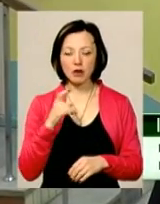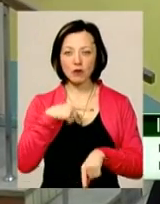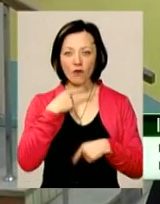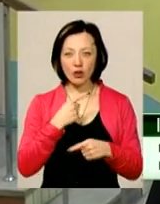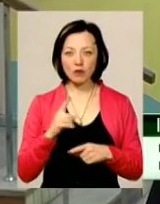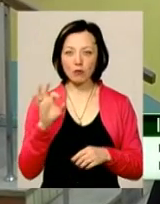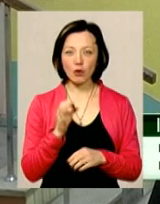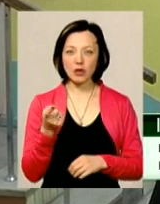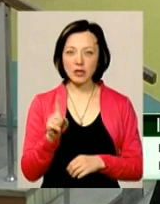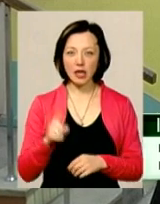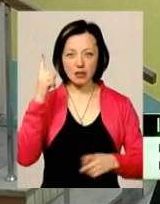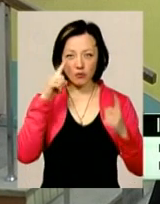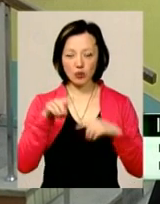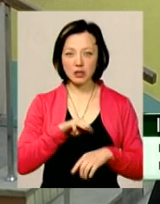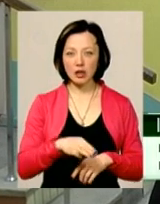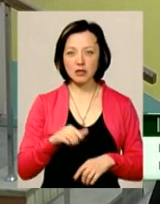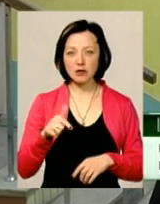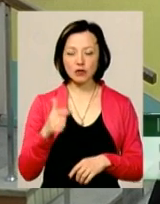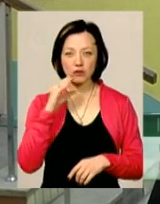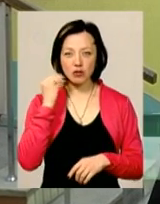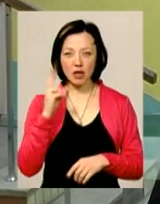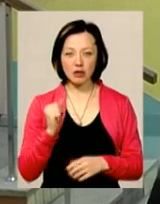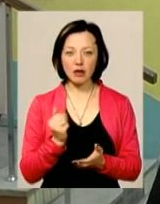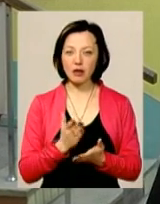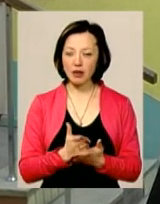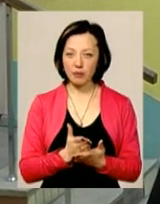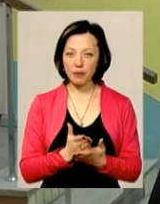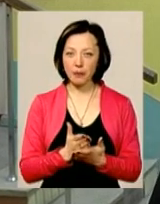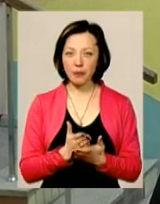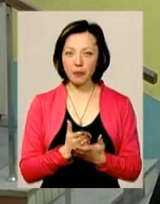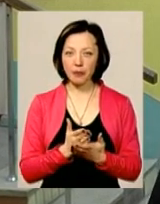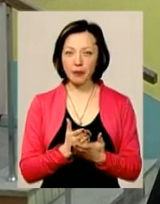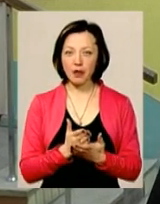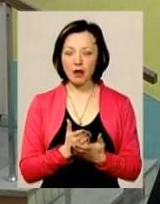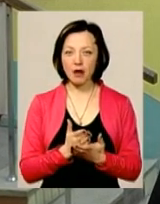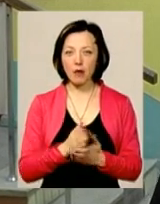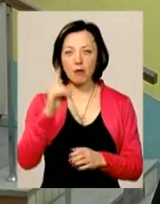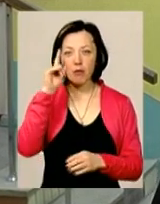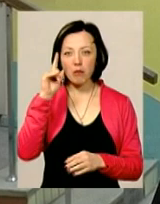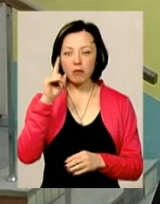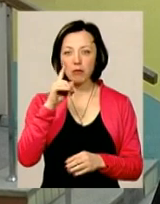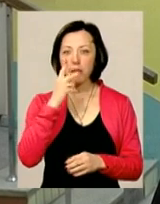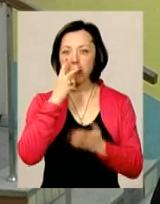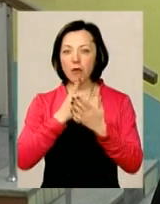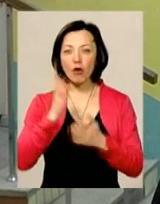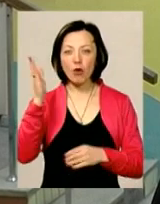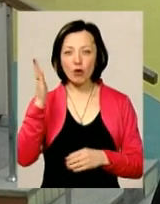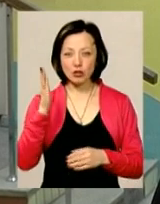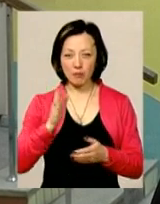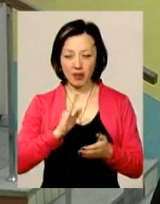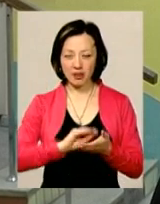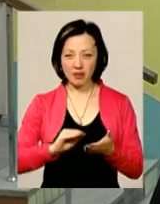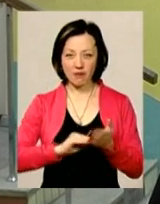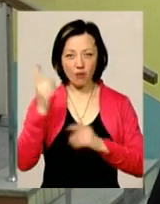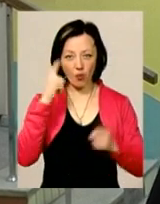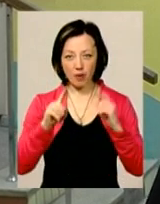що твори Тараса Григоровича Шевченка є, так би мовити, пророчими творами. І